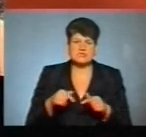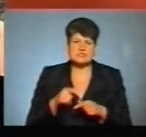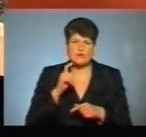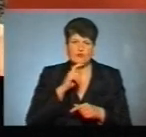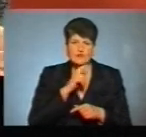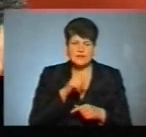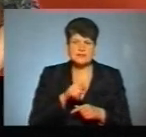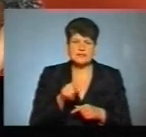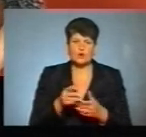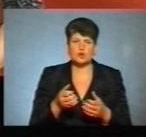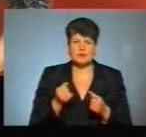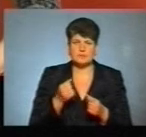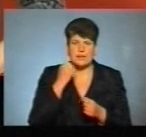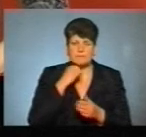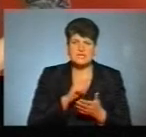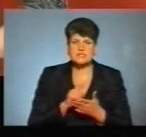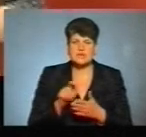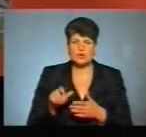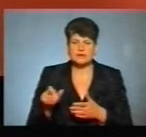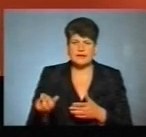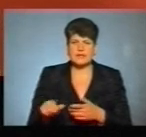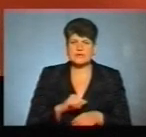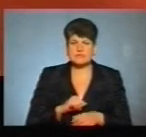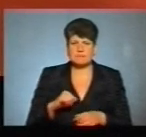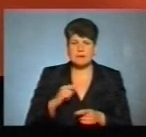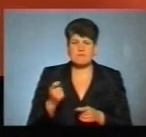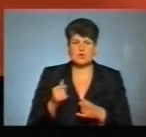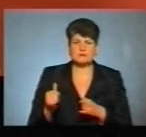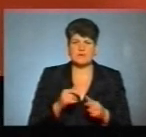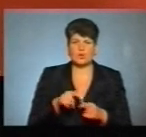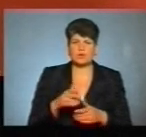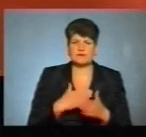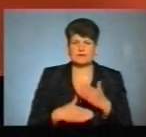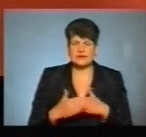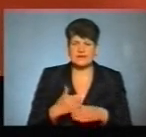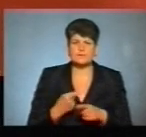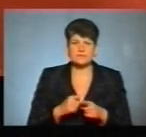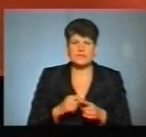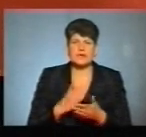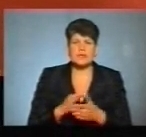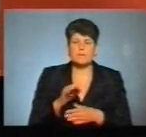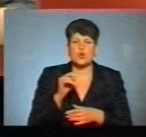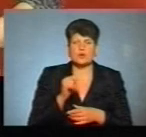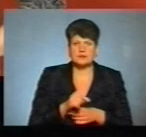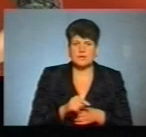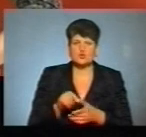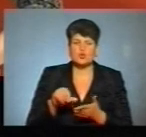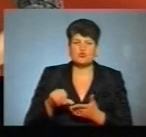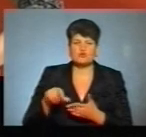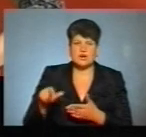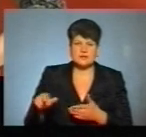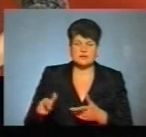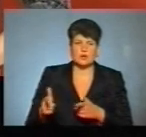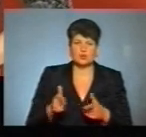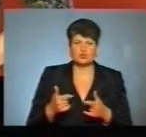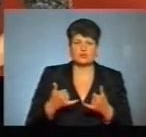Вінниці. Їх отримали пенсіонери самотні і малозабезпечені люди з інвалідністю. Власне, йдеться про те, що учасники